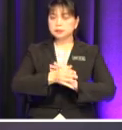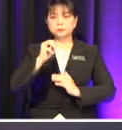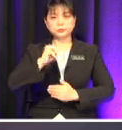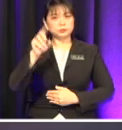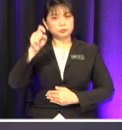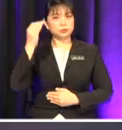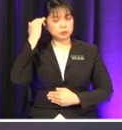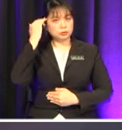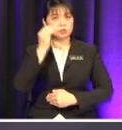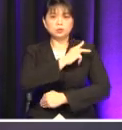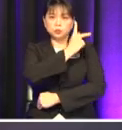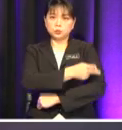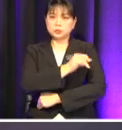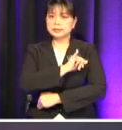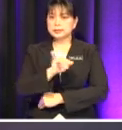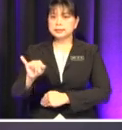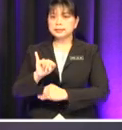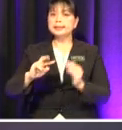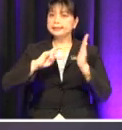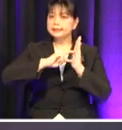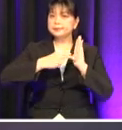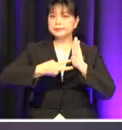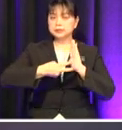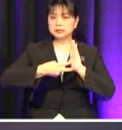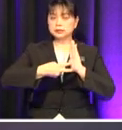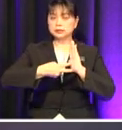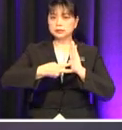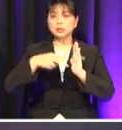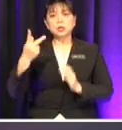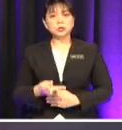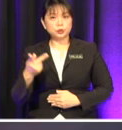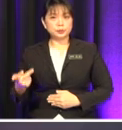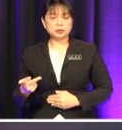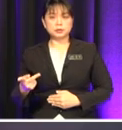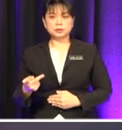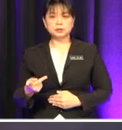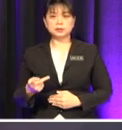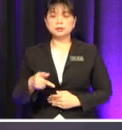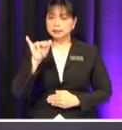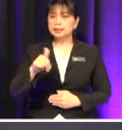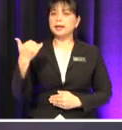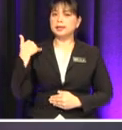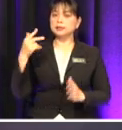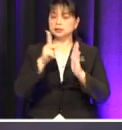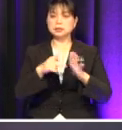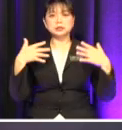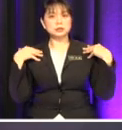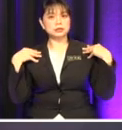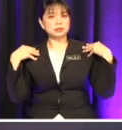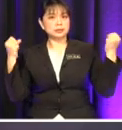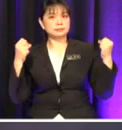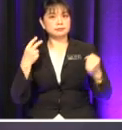menguasai definisi komponen-komponen kecerdasan yang terdiri dari pada kesehatan sehingga